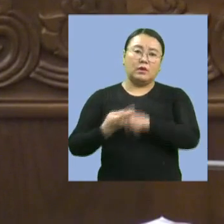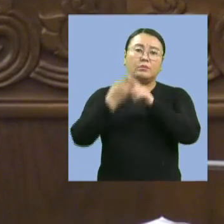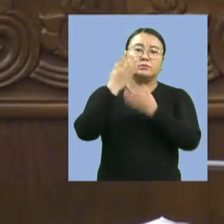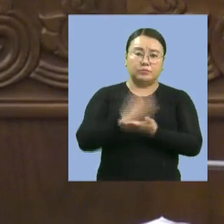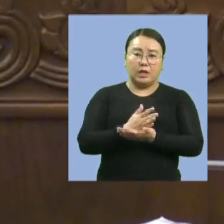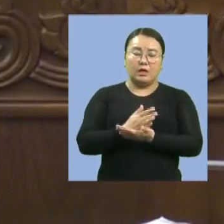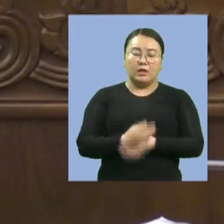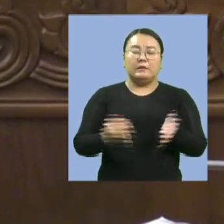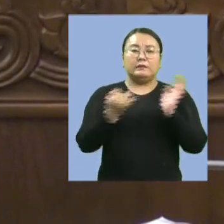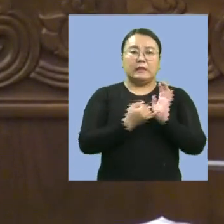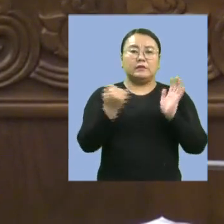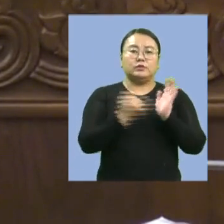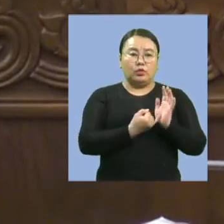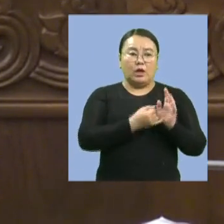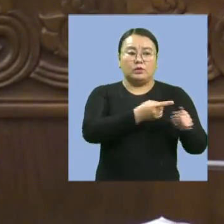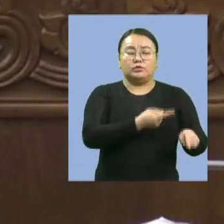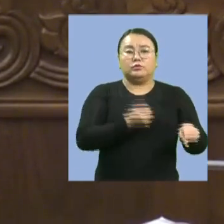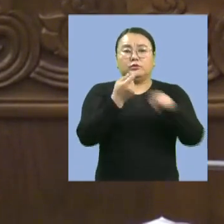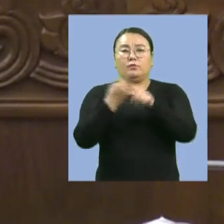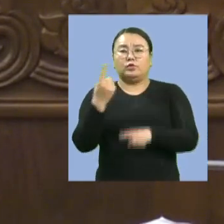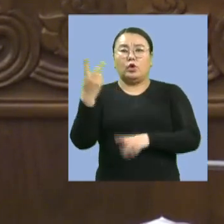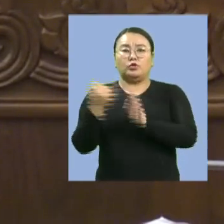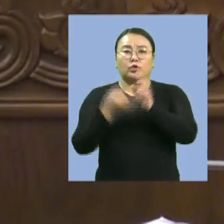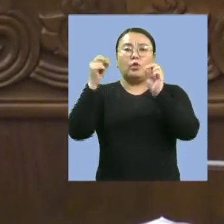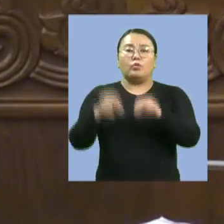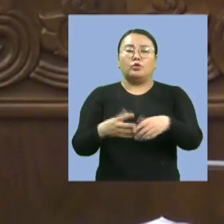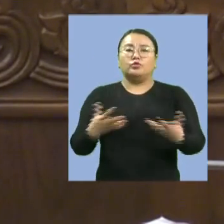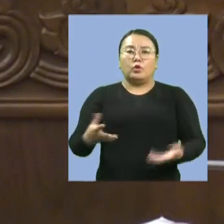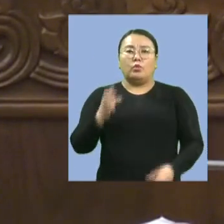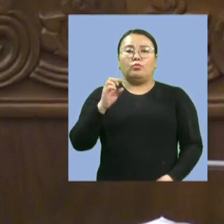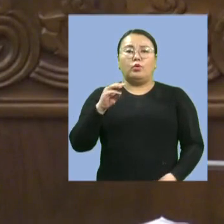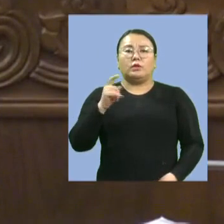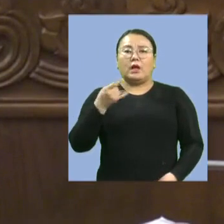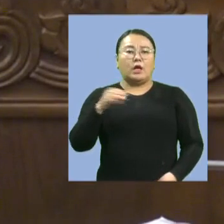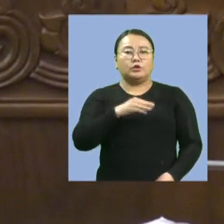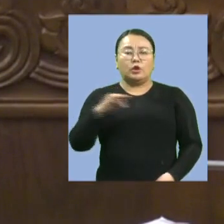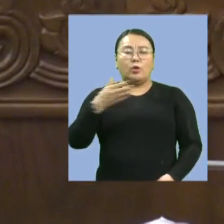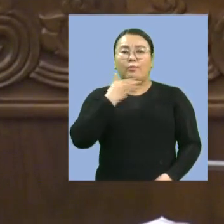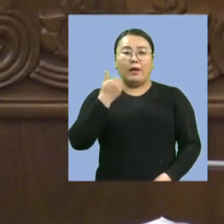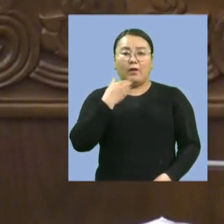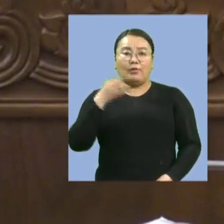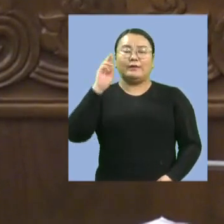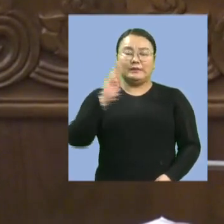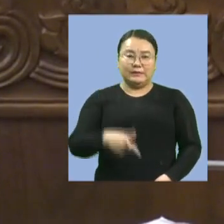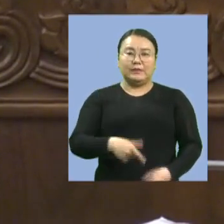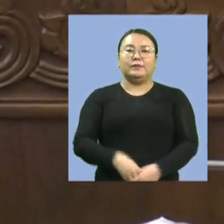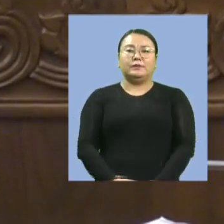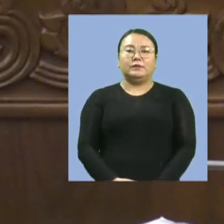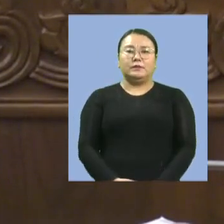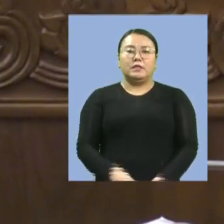ам өссөн. А харин 76-г 126 болж байгаа нь дахиад ямар ч бутархаа тоогоор яг бүхэл